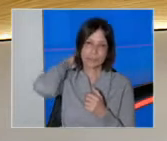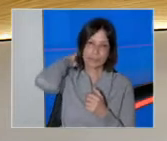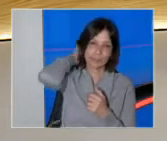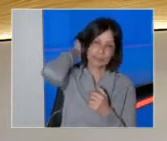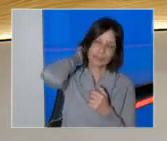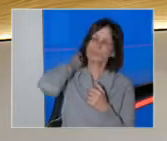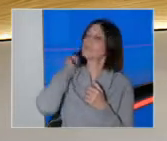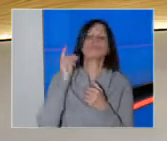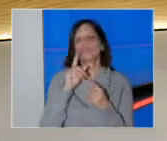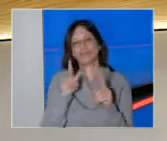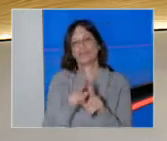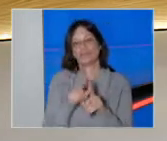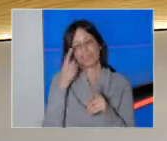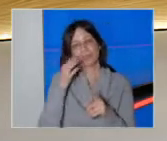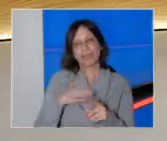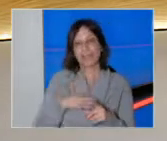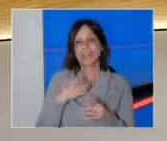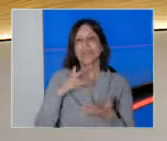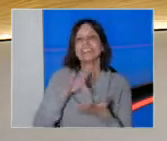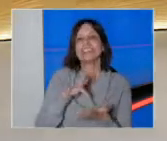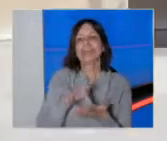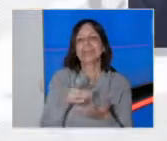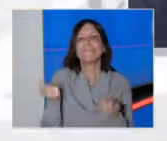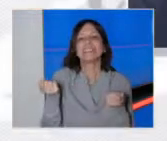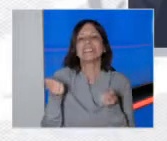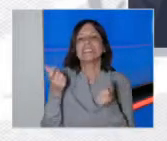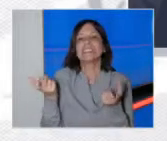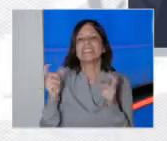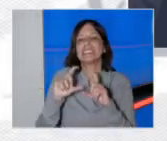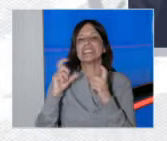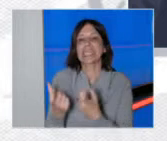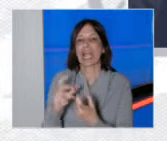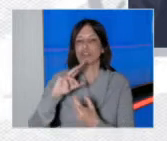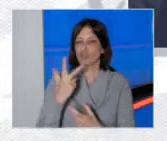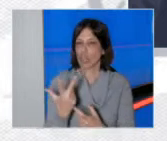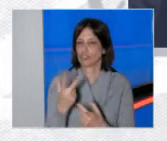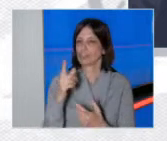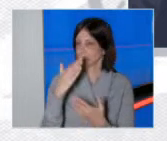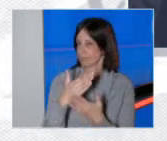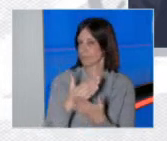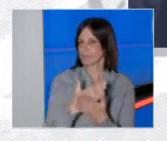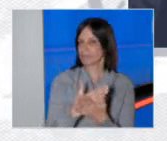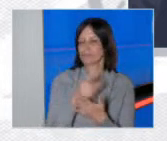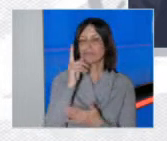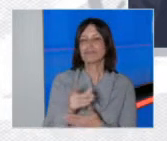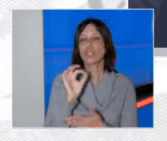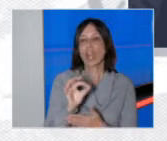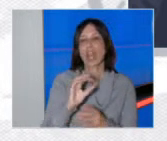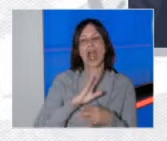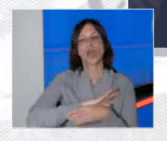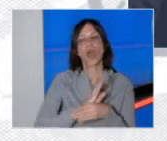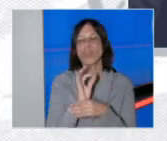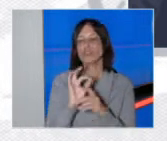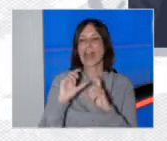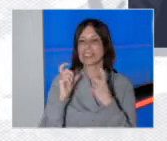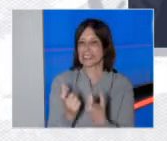כאמור, כפי שכבר שמתם לב, אנחנו נמצאים בסגר שלישי, בפתחו, ואלה הנחיות הקורונה, או הנחיות